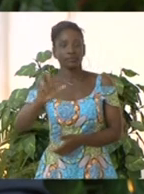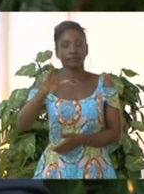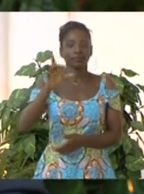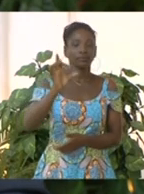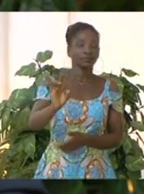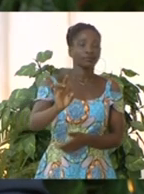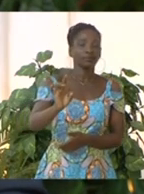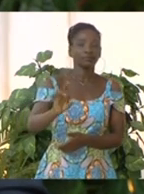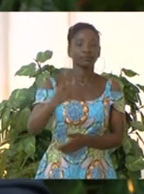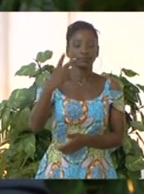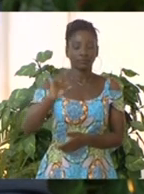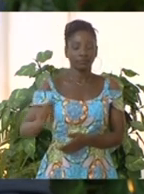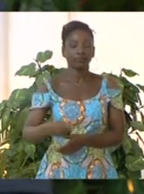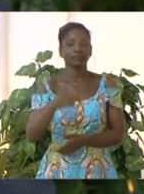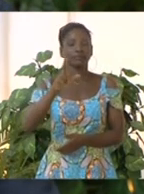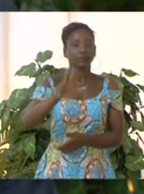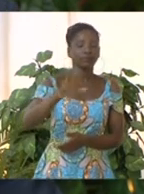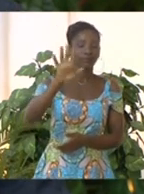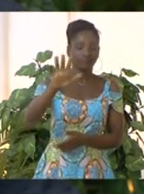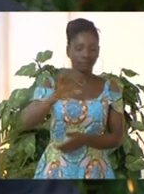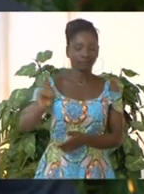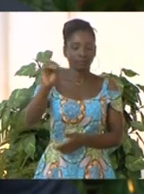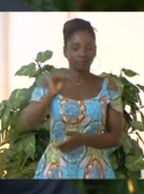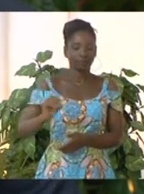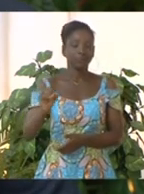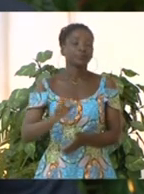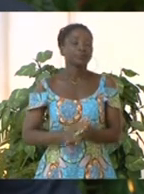538, soit 2,35%.